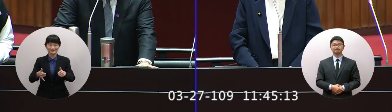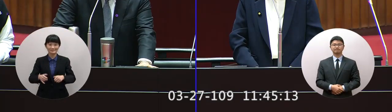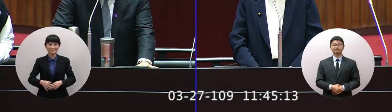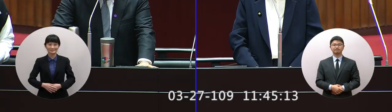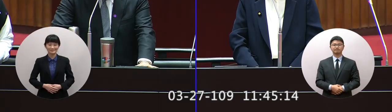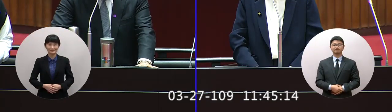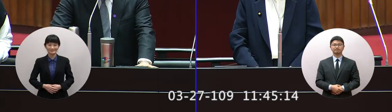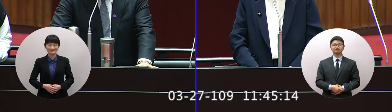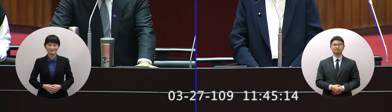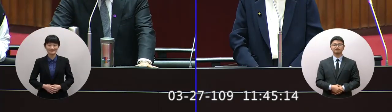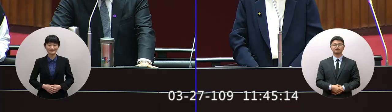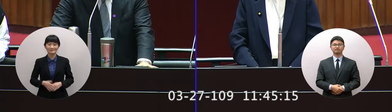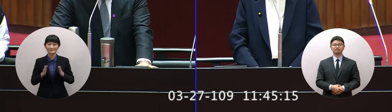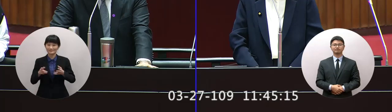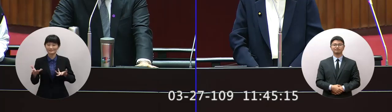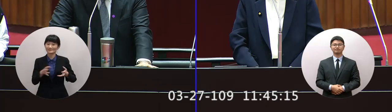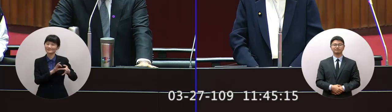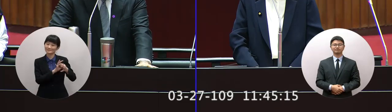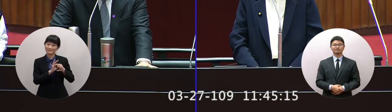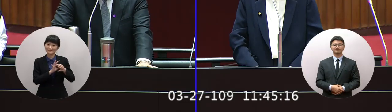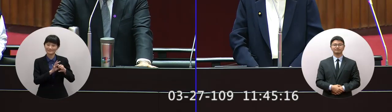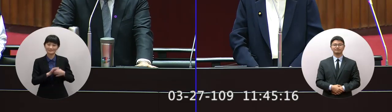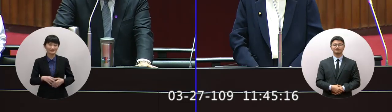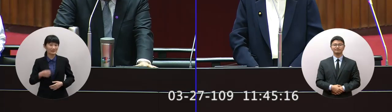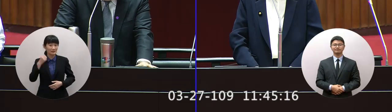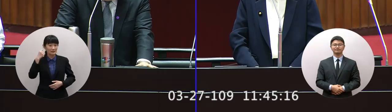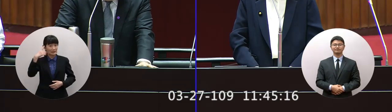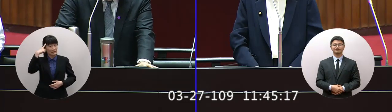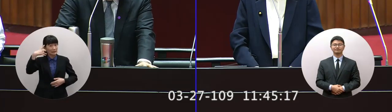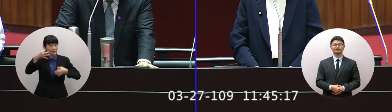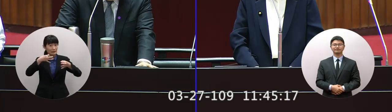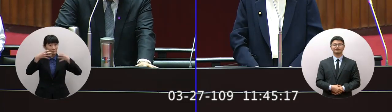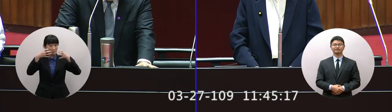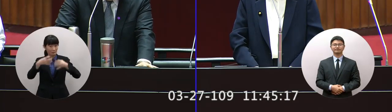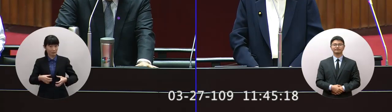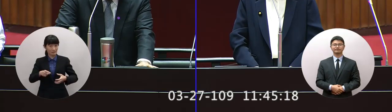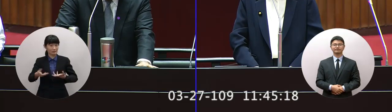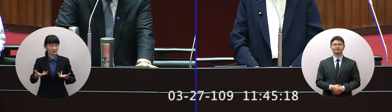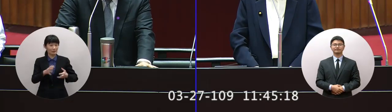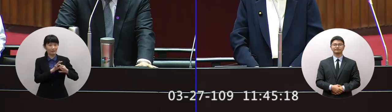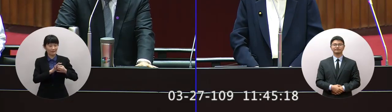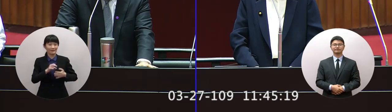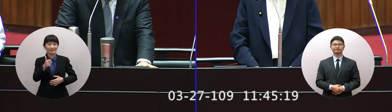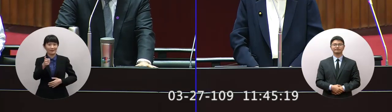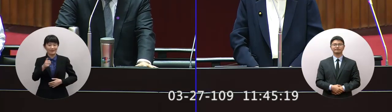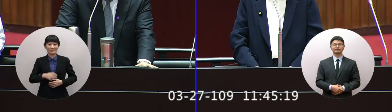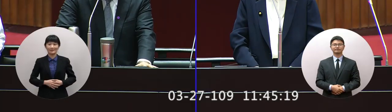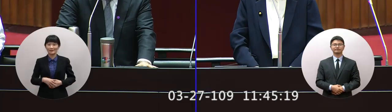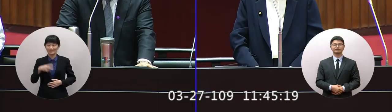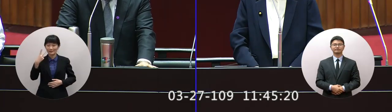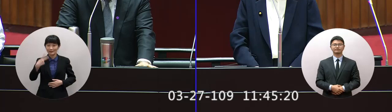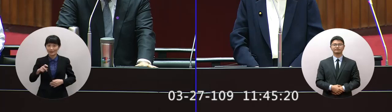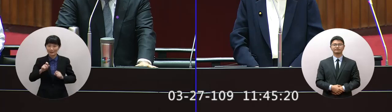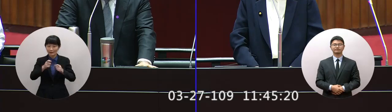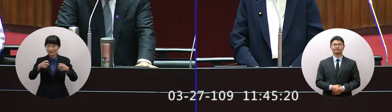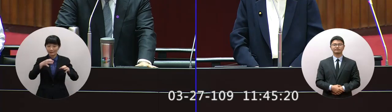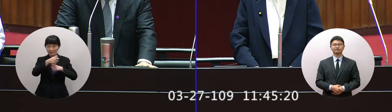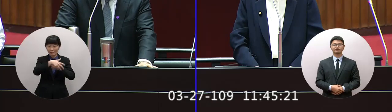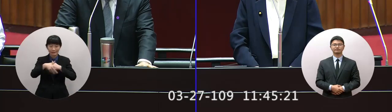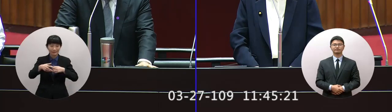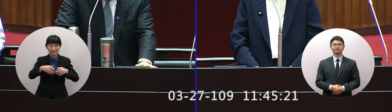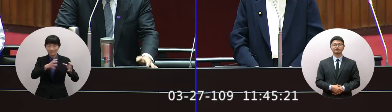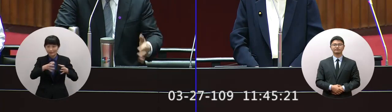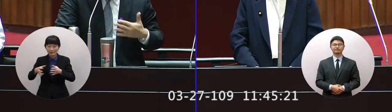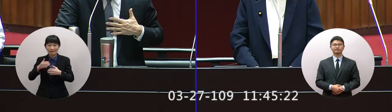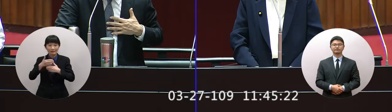的关心。这一个新创尤其秀相关产业的诱引等等方法的指教，